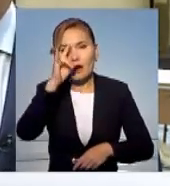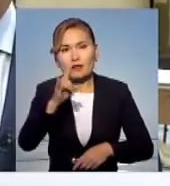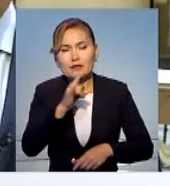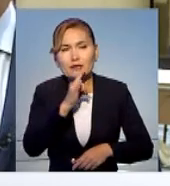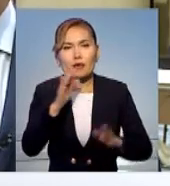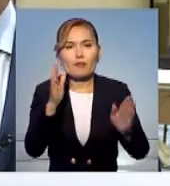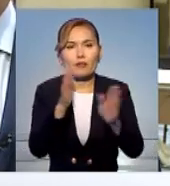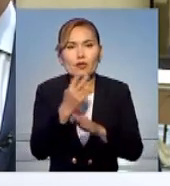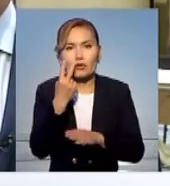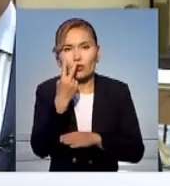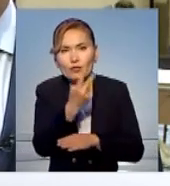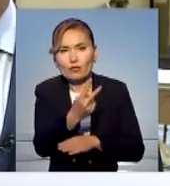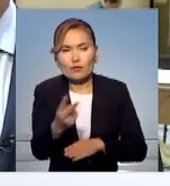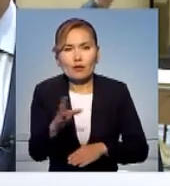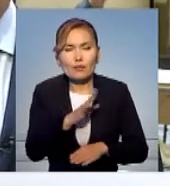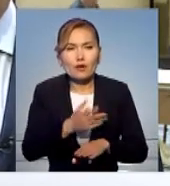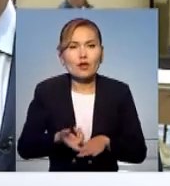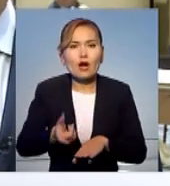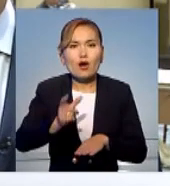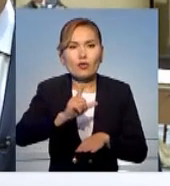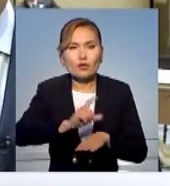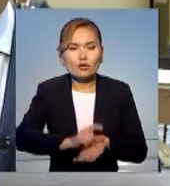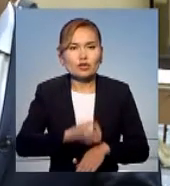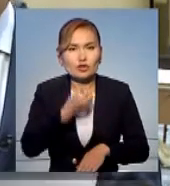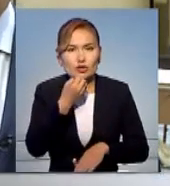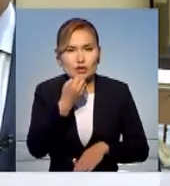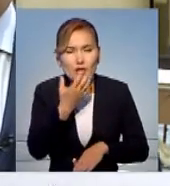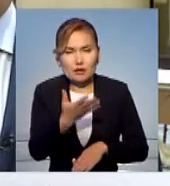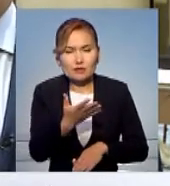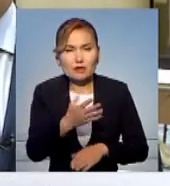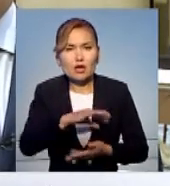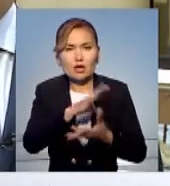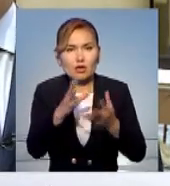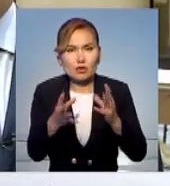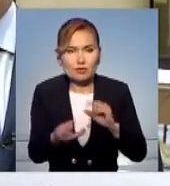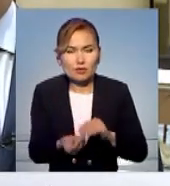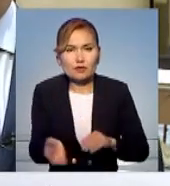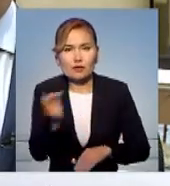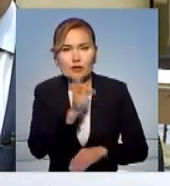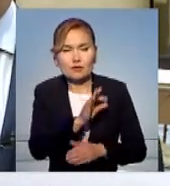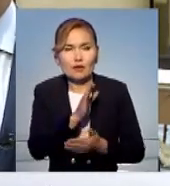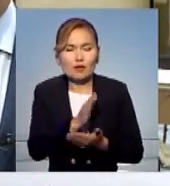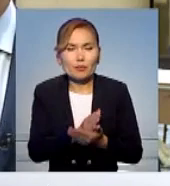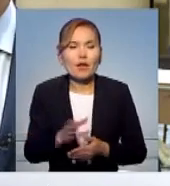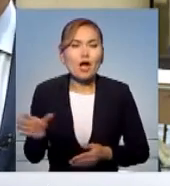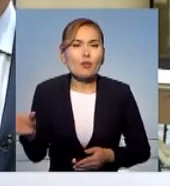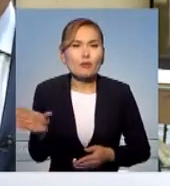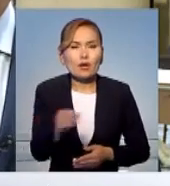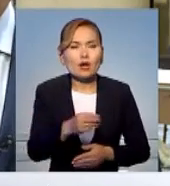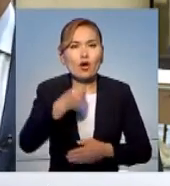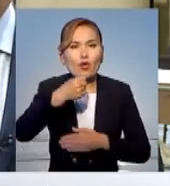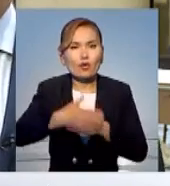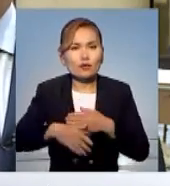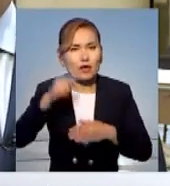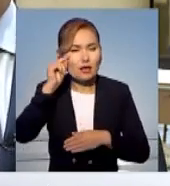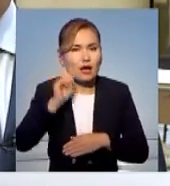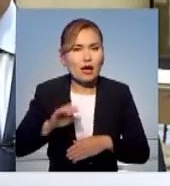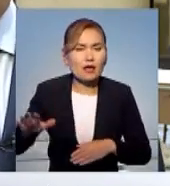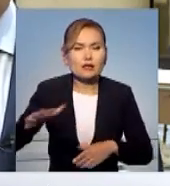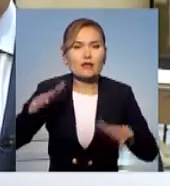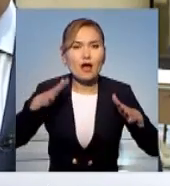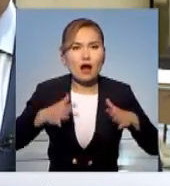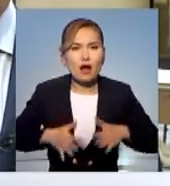шықты. Өте керемет тәжірибе деп айтып жатыр. Бүгін сол тәжірибенің арқасында бүкіл мынау Орталық Азия,